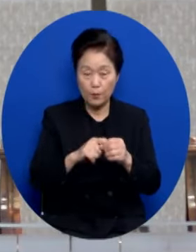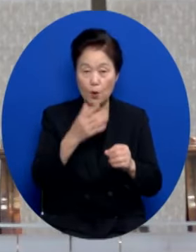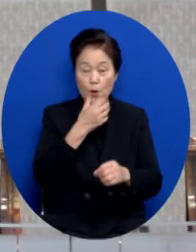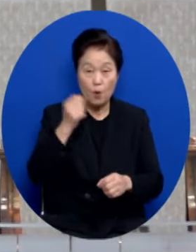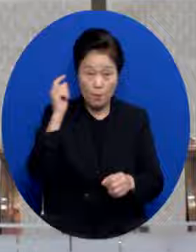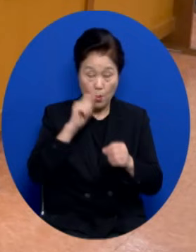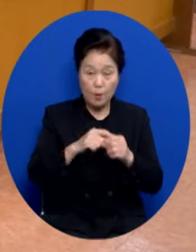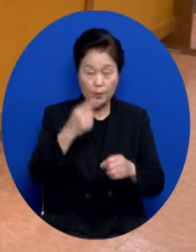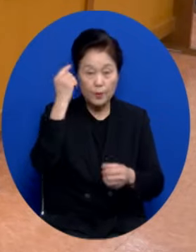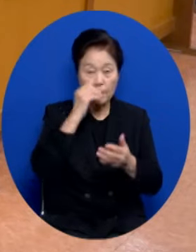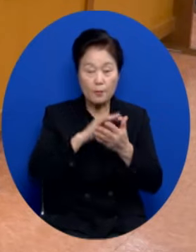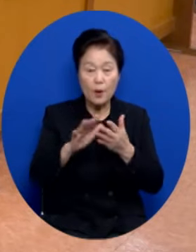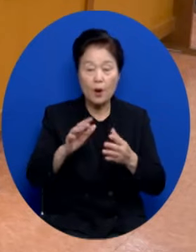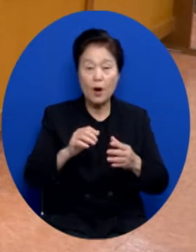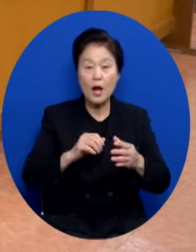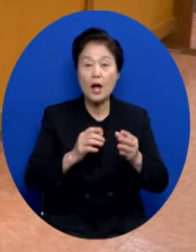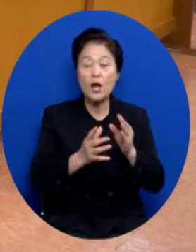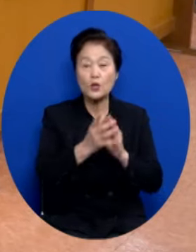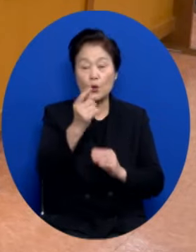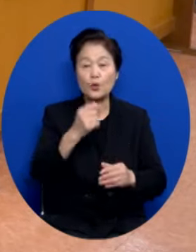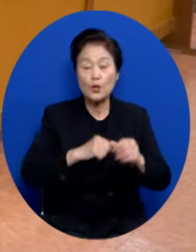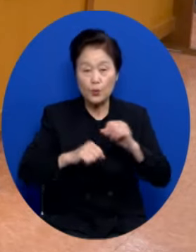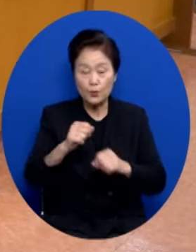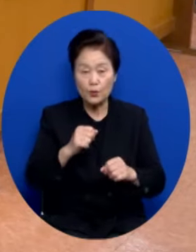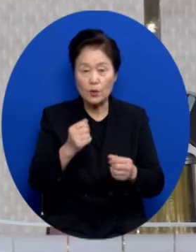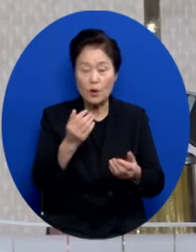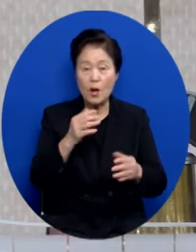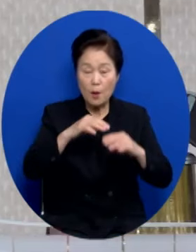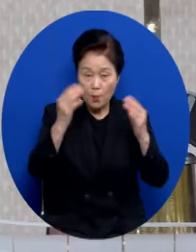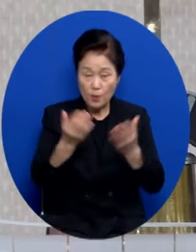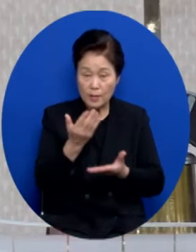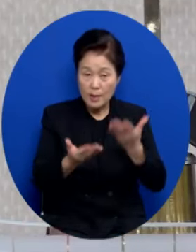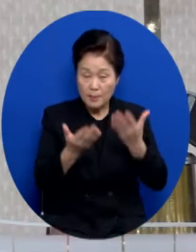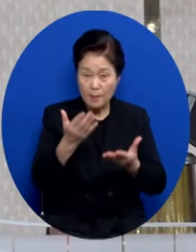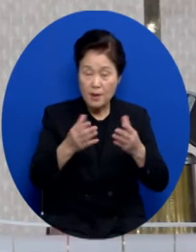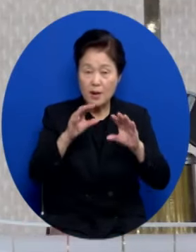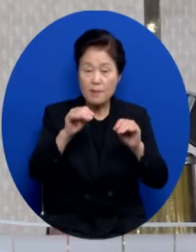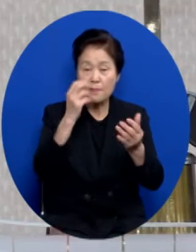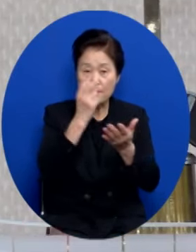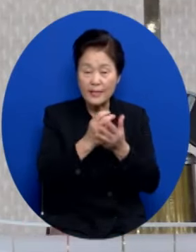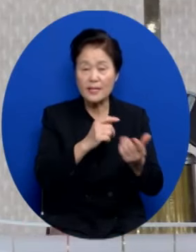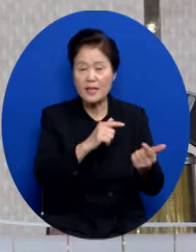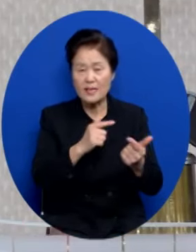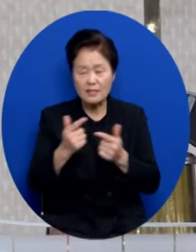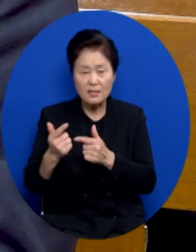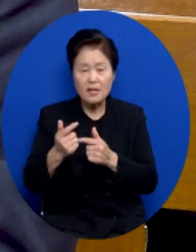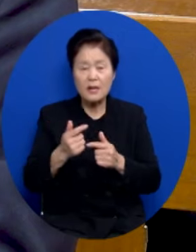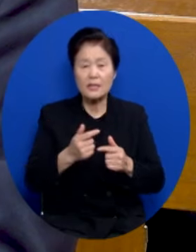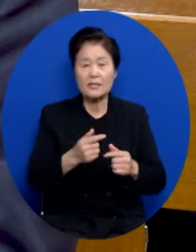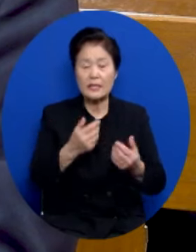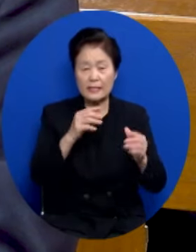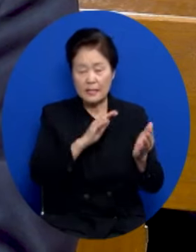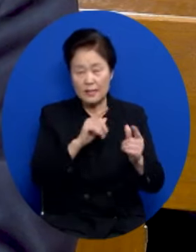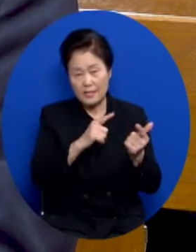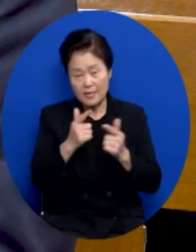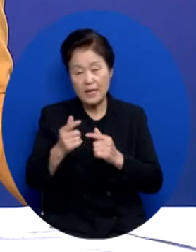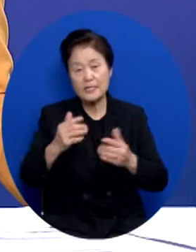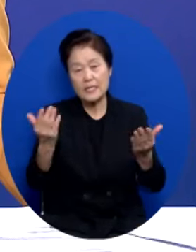복음적 평화통일 기도운동, 포괄적 차별금지법 반대, 저출산 극복 활동 등 다양한 사역을 전개하고 있습니다.